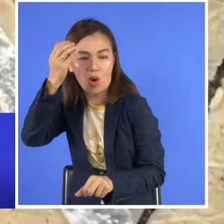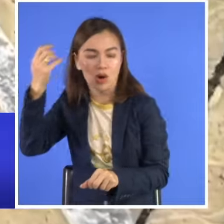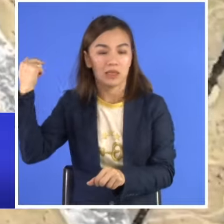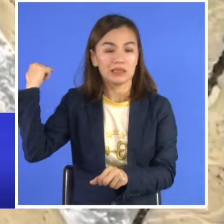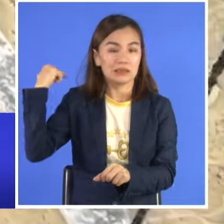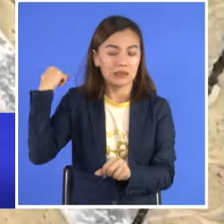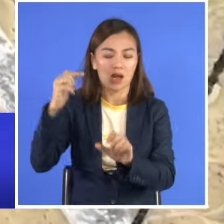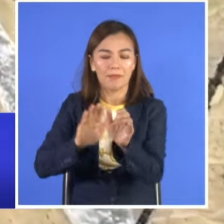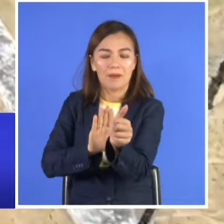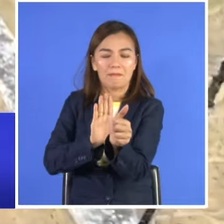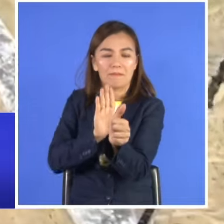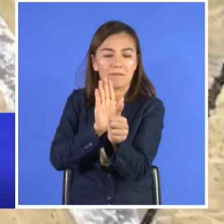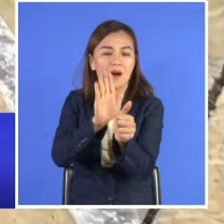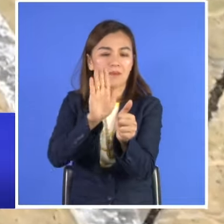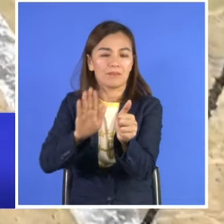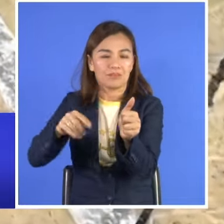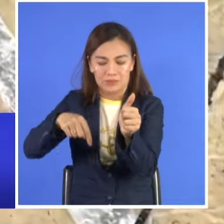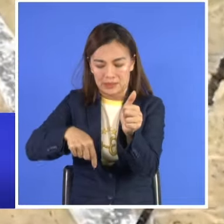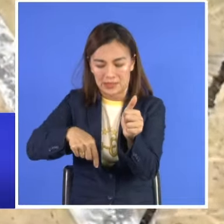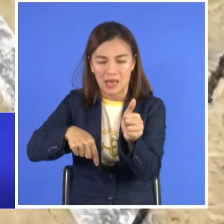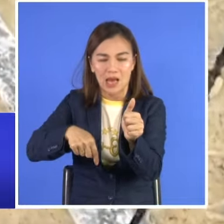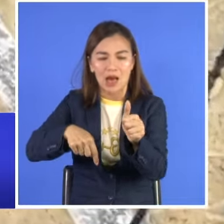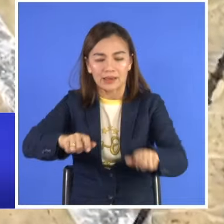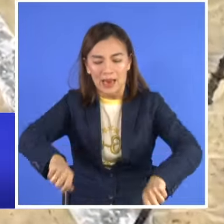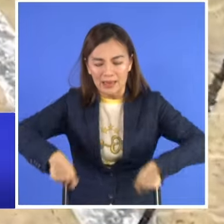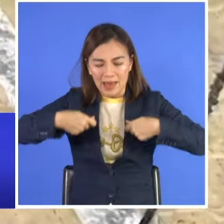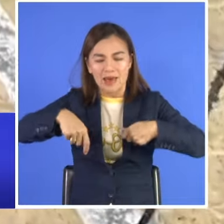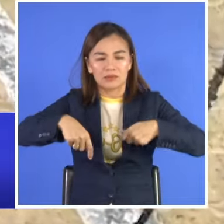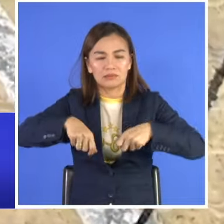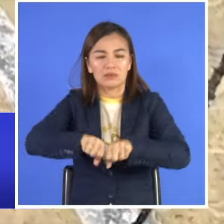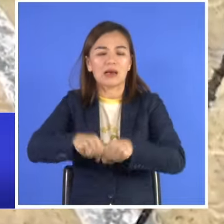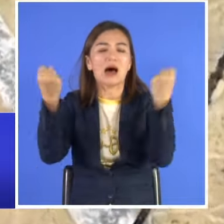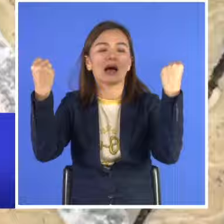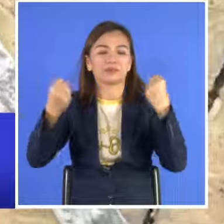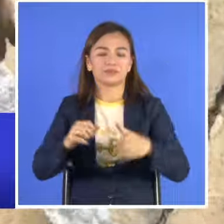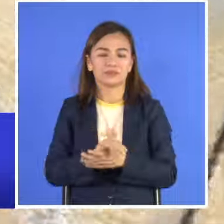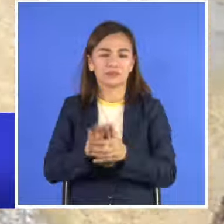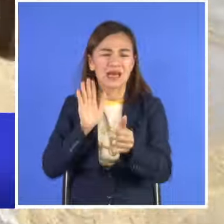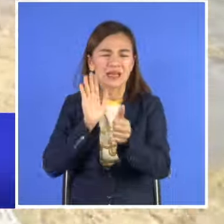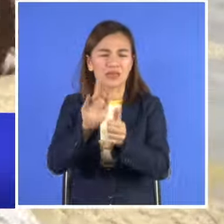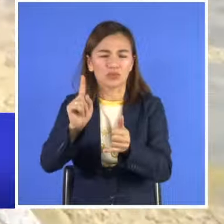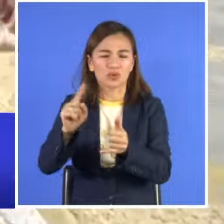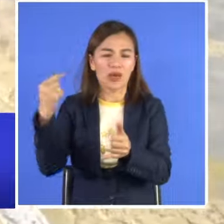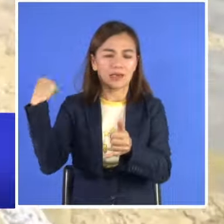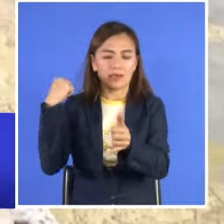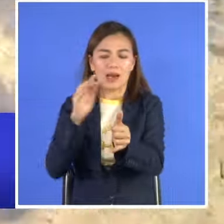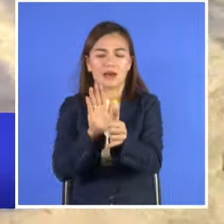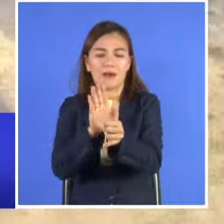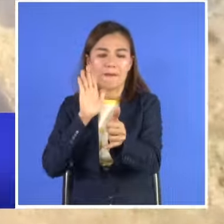อยเท้ากางเกงก็กางเกงผมก็ขาด เขาตีบตรงไหน เขากระทืบที่หลังผมไหม